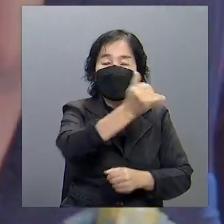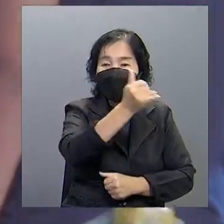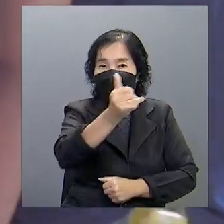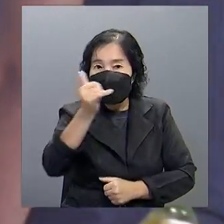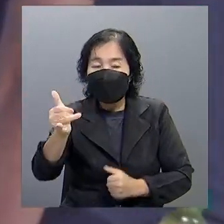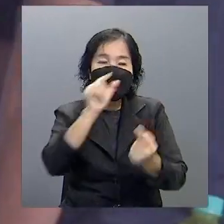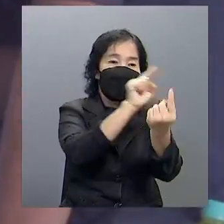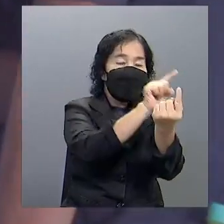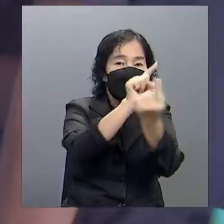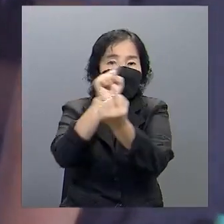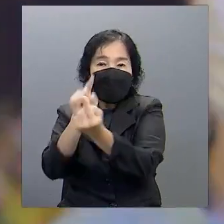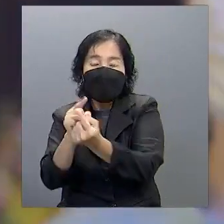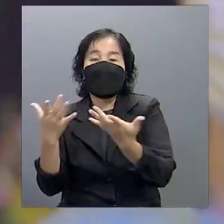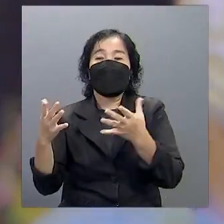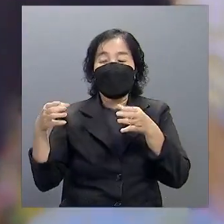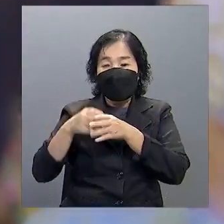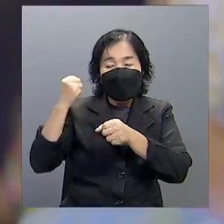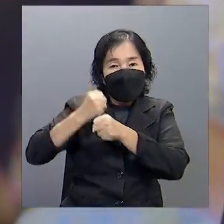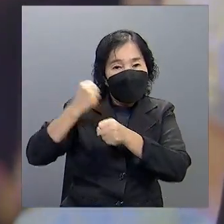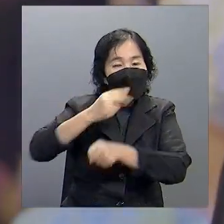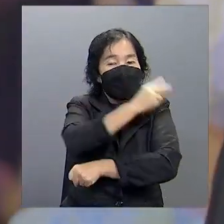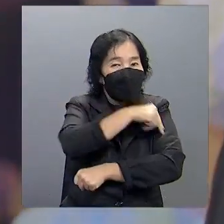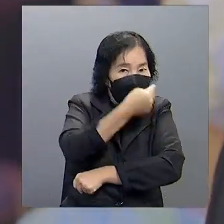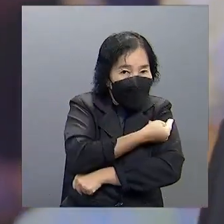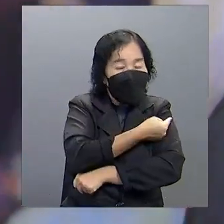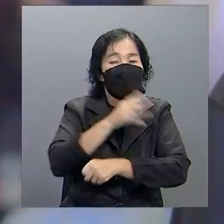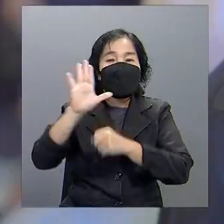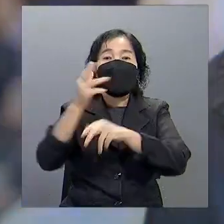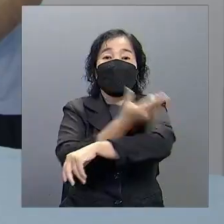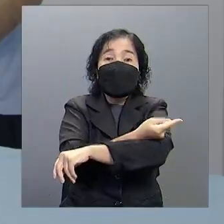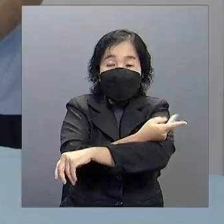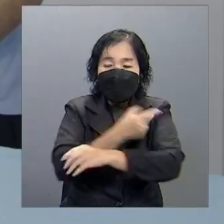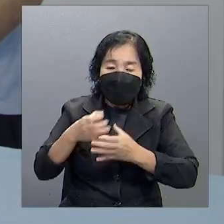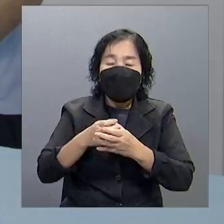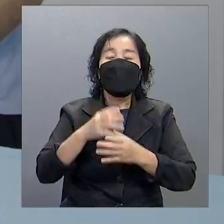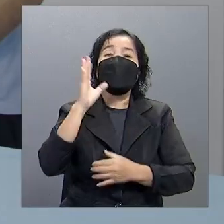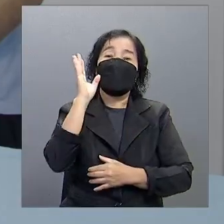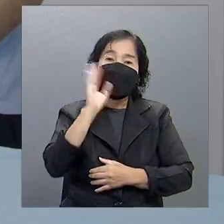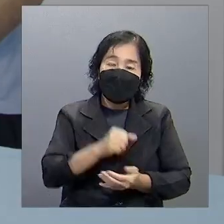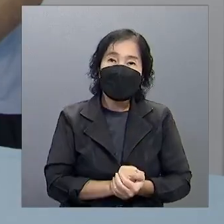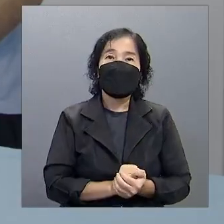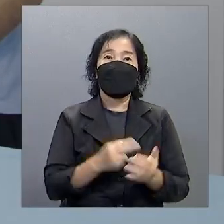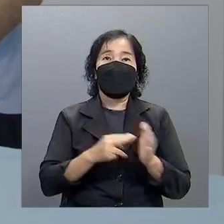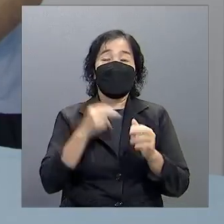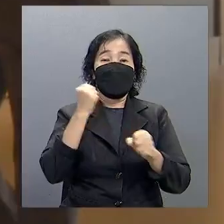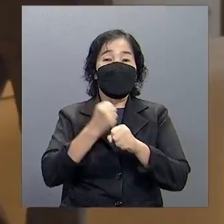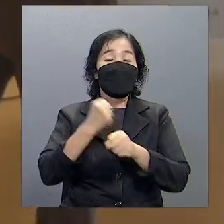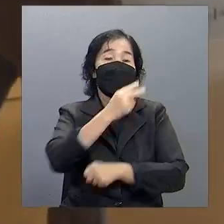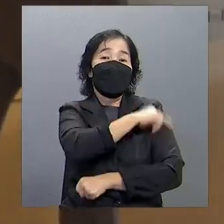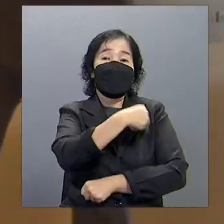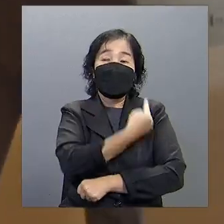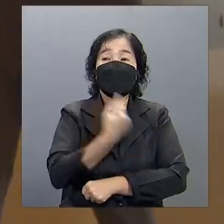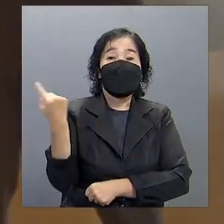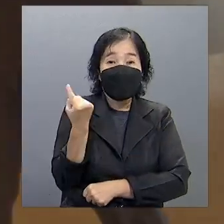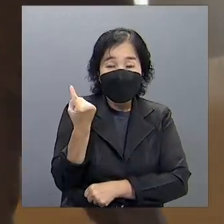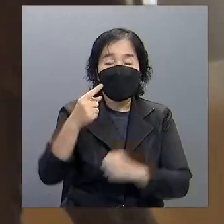ำงานของเจ้าหน้าที่สาธารณสุขในทุกระดับของจังหวัดภูเก็ตคือความจริงที่ว่าลำพังการพึ่งหมอพยาบาลเจ้าหน้าที่ส